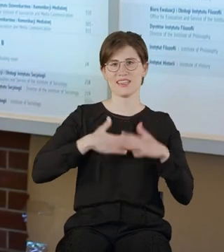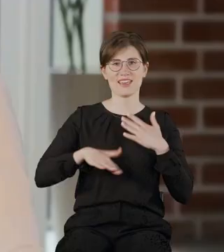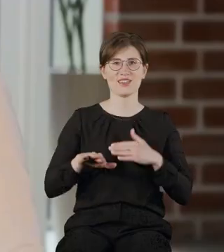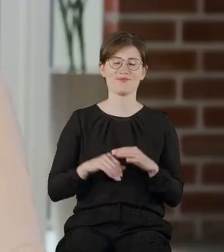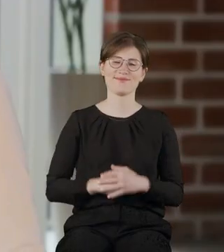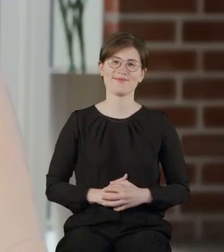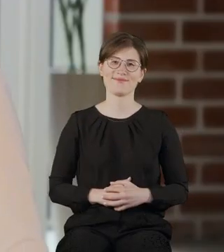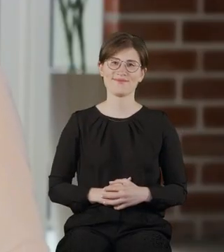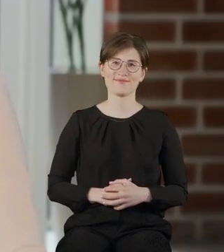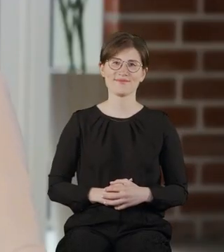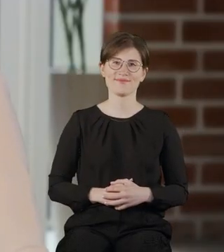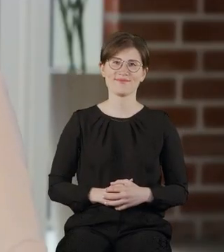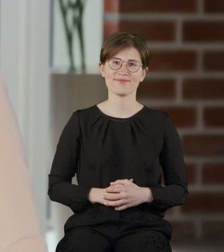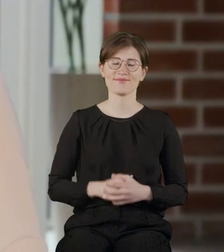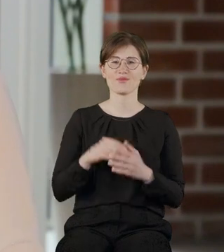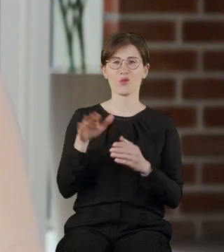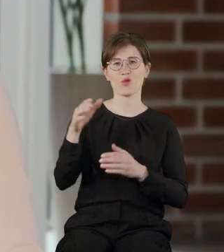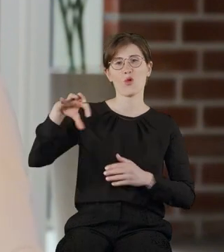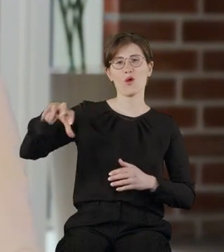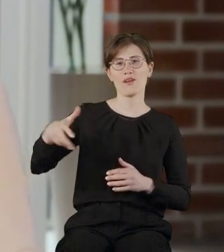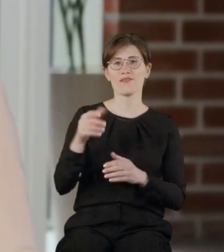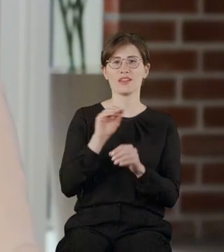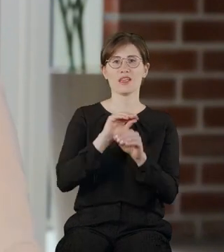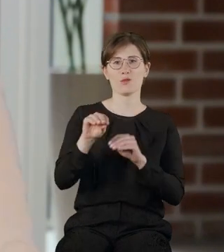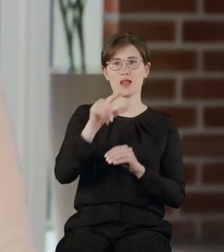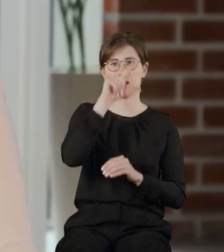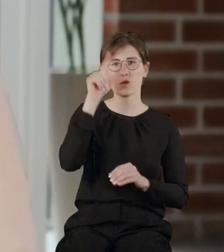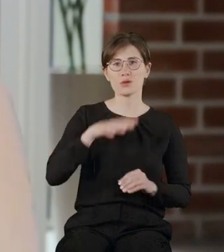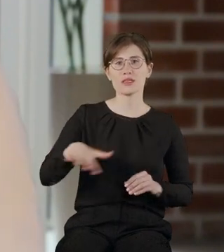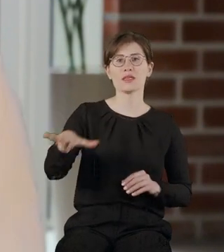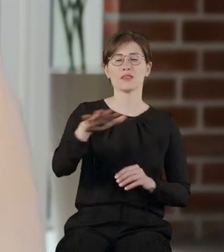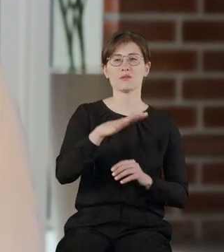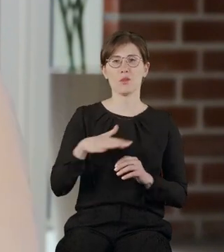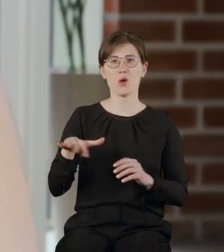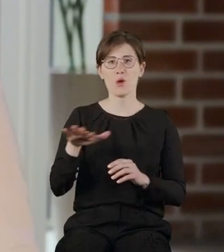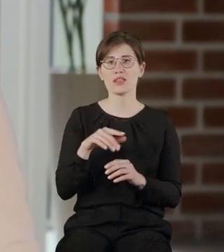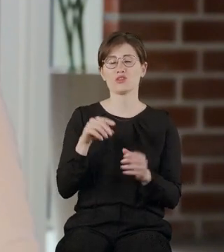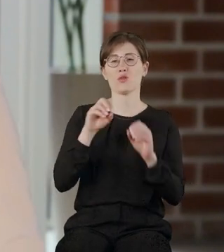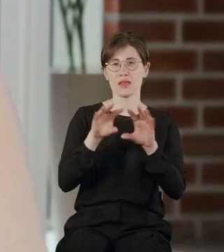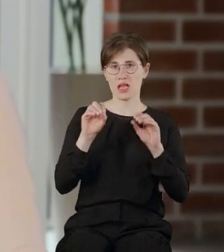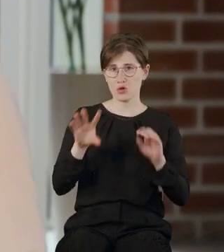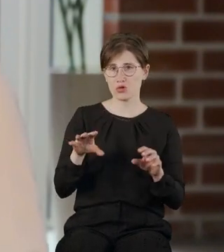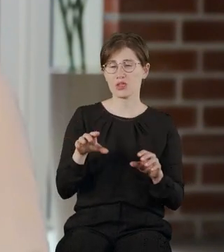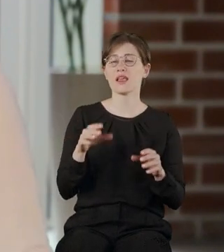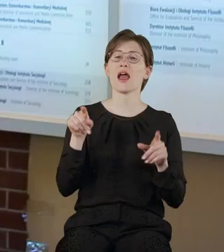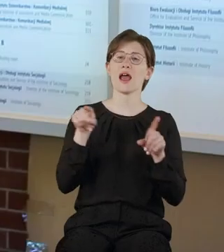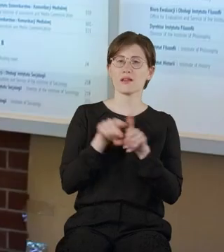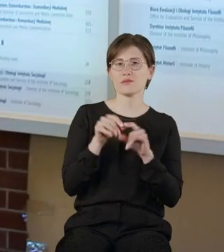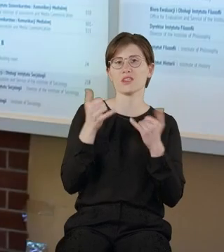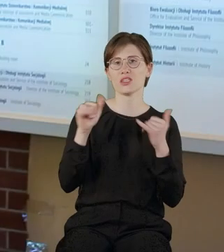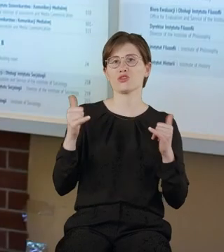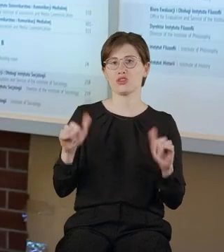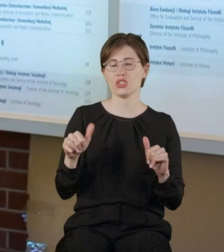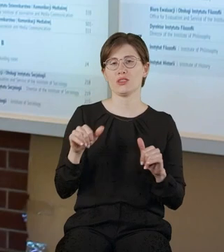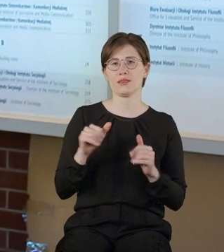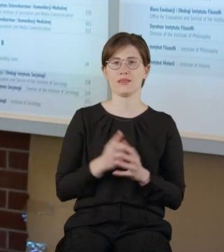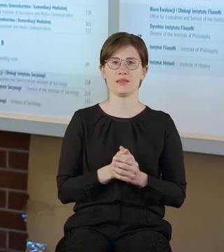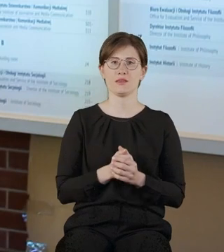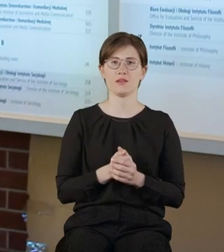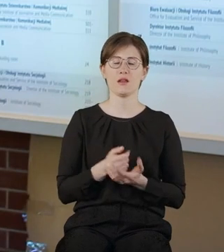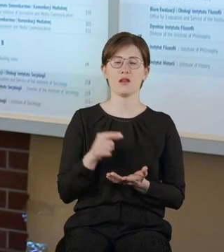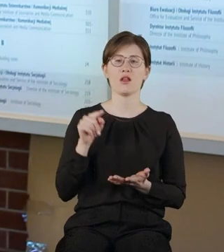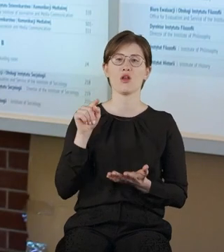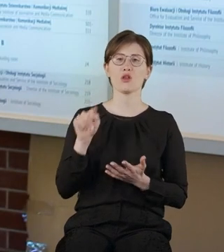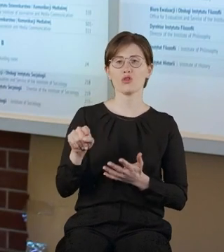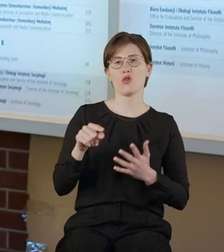wyboru. Wydział Nauk Społecznych oferuje także wiele innych kierunków, nie tylko pedagogikę i psychologię. Wydział Nauk Społecznych jest